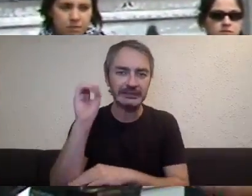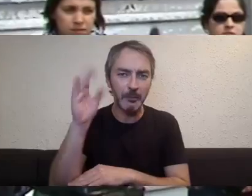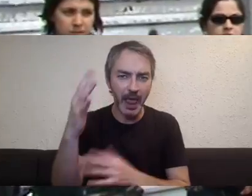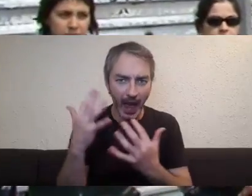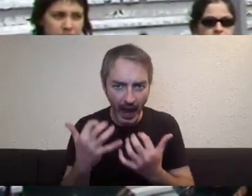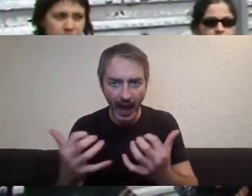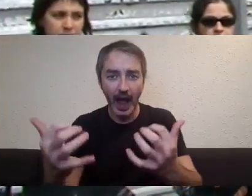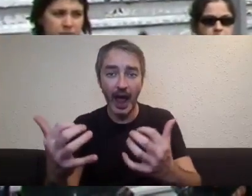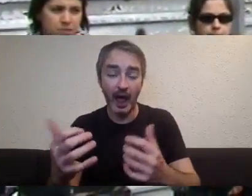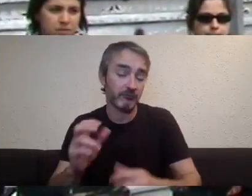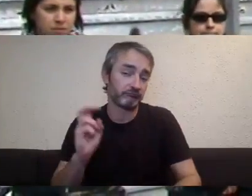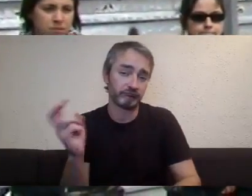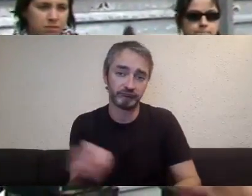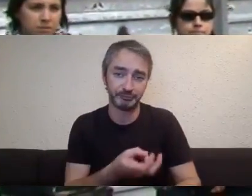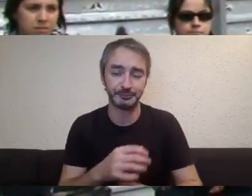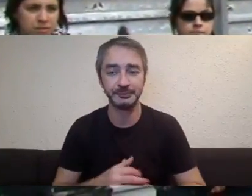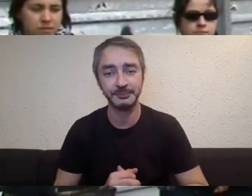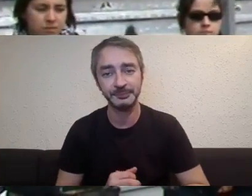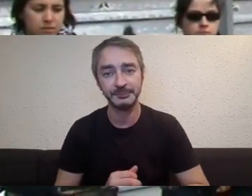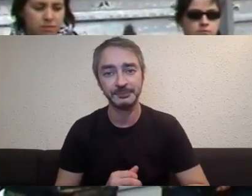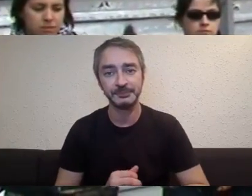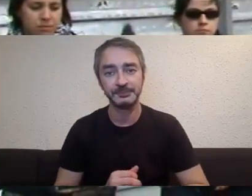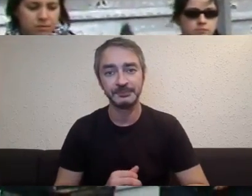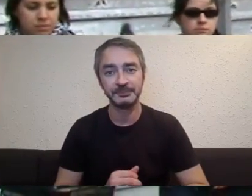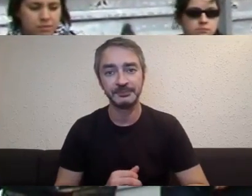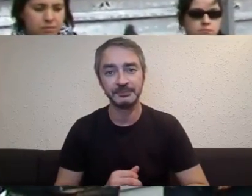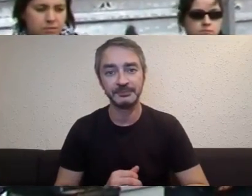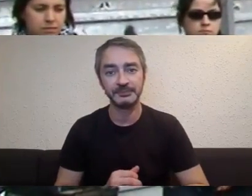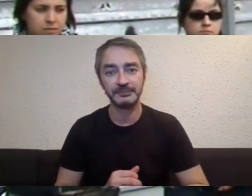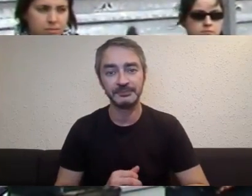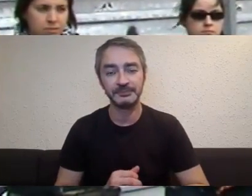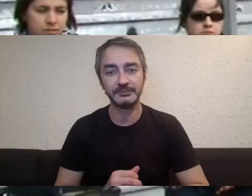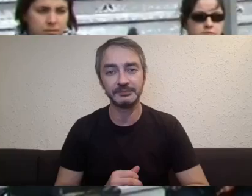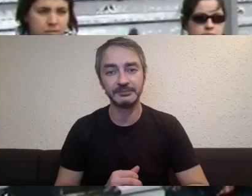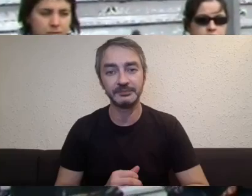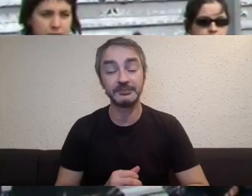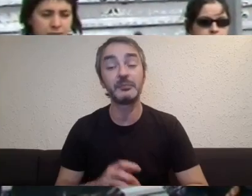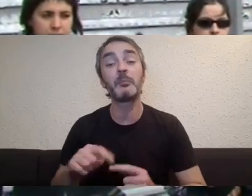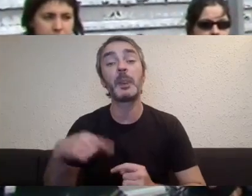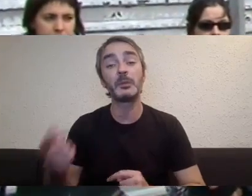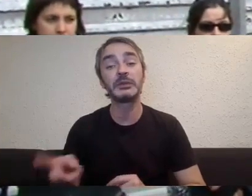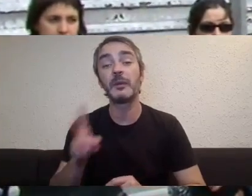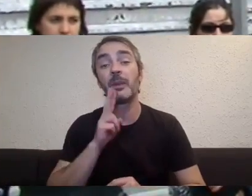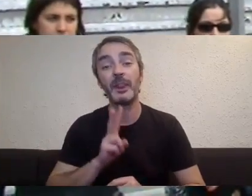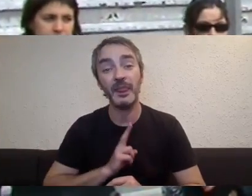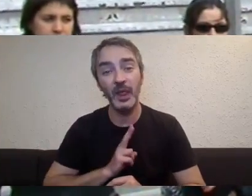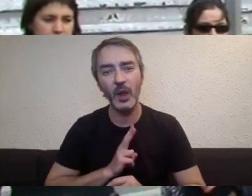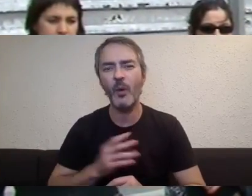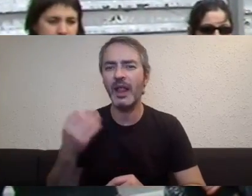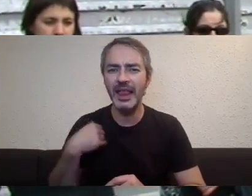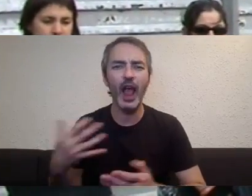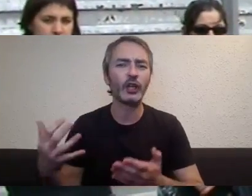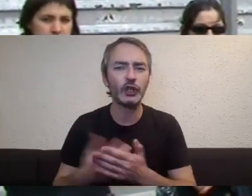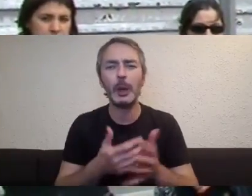doncs sí que hi va haver espai per fer doncs, reunions de barri, assemblees de barri, doncs, les de la comunicació de Barcelona.